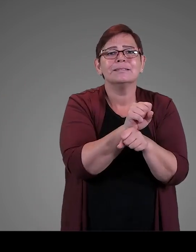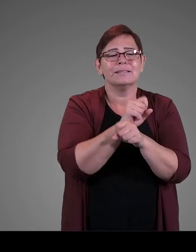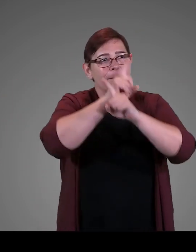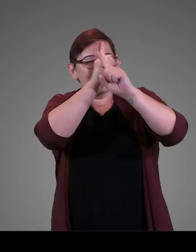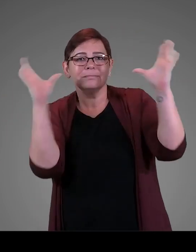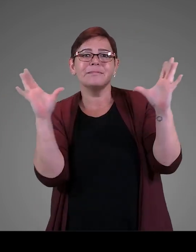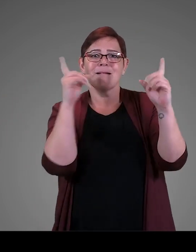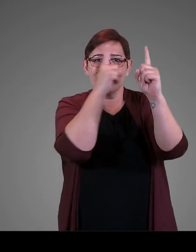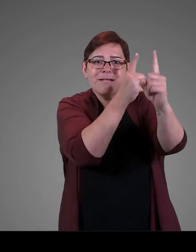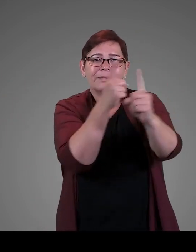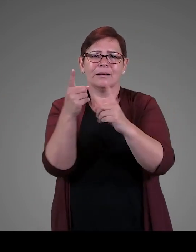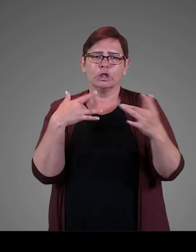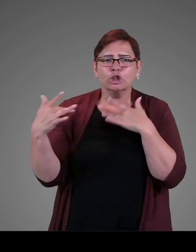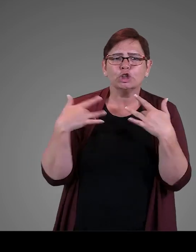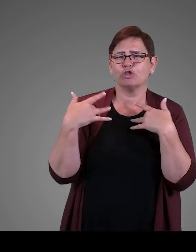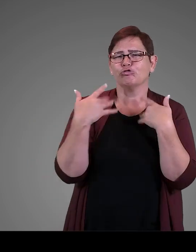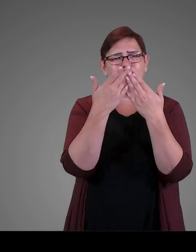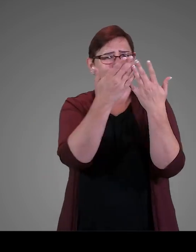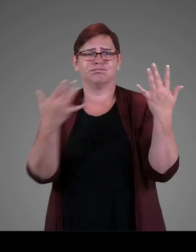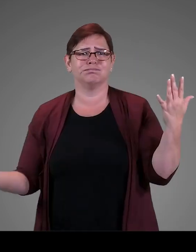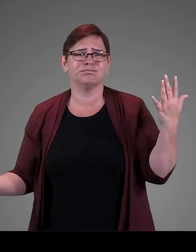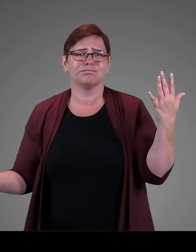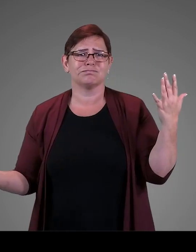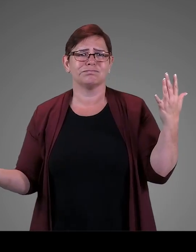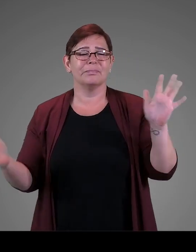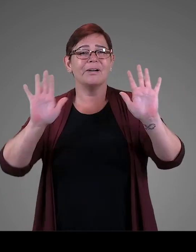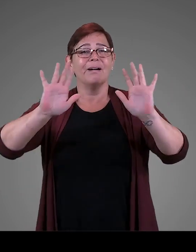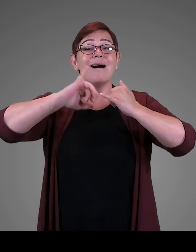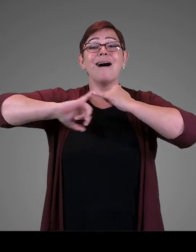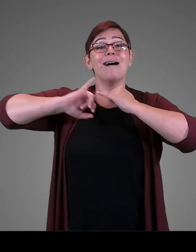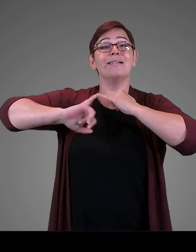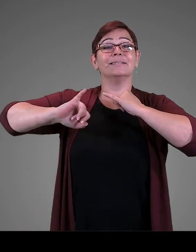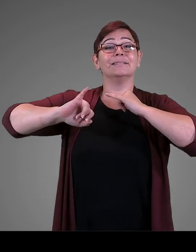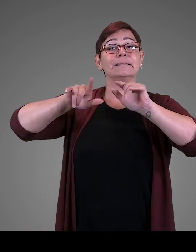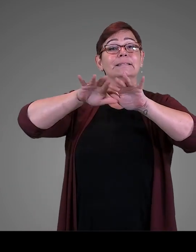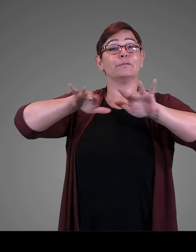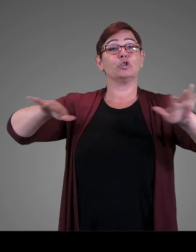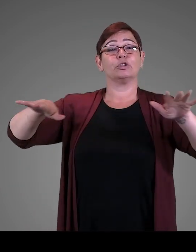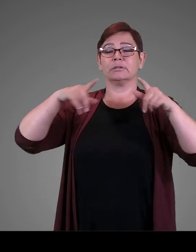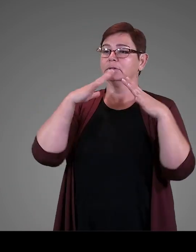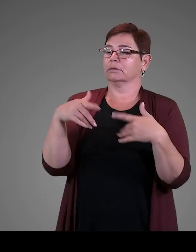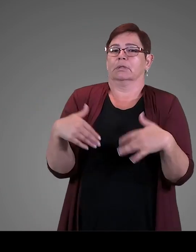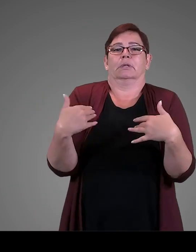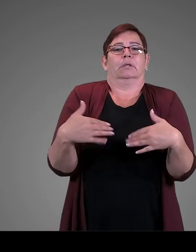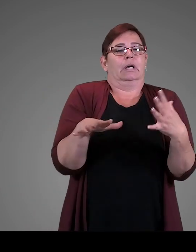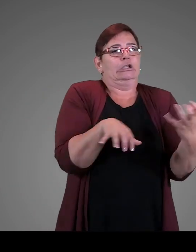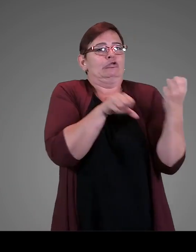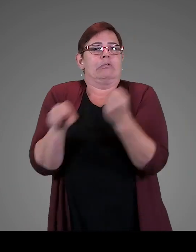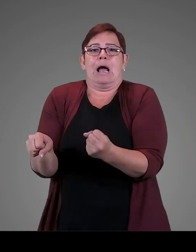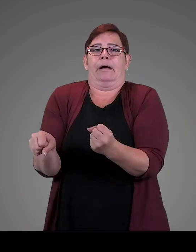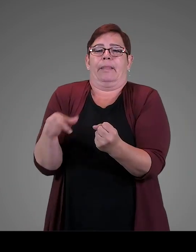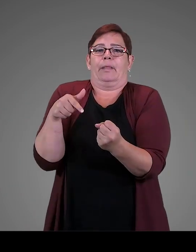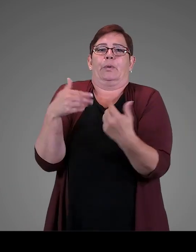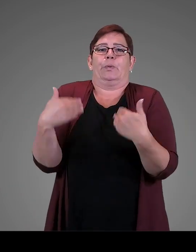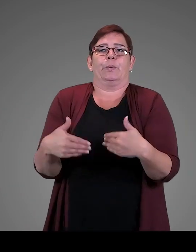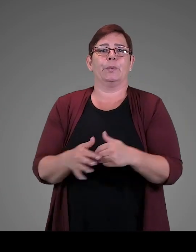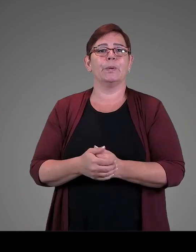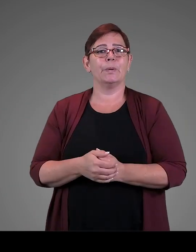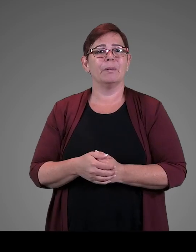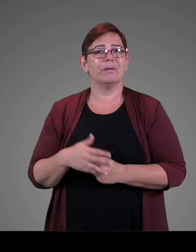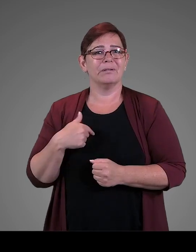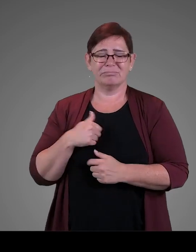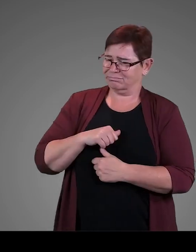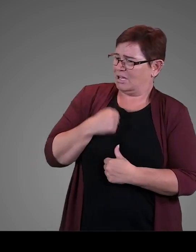réalités, des mandats, des préoccupations autres, mais finalement, cette diversité-là, c'est une force incroyable. Puis je suis fière que le milieu a